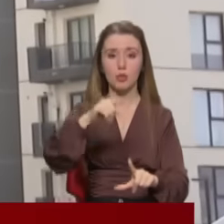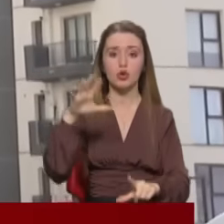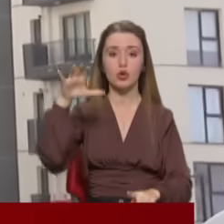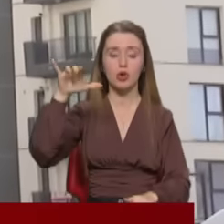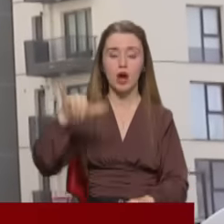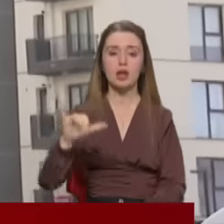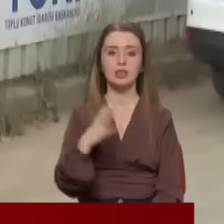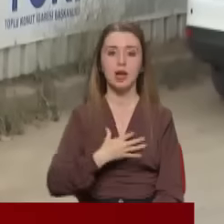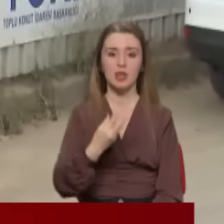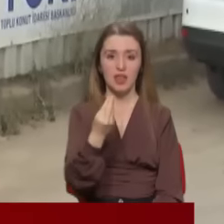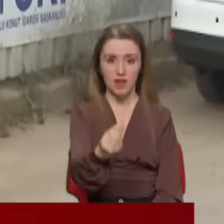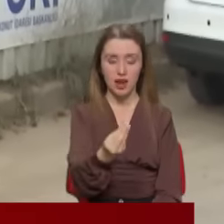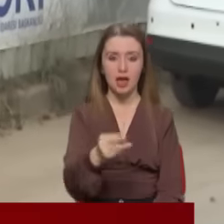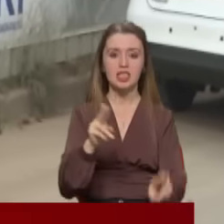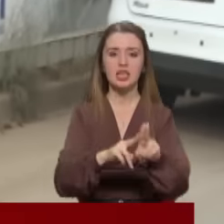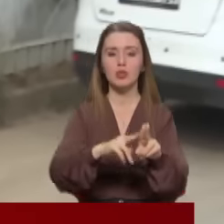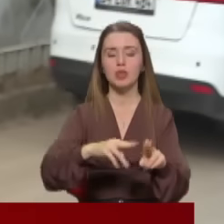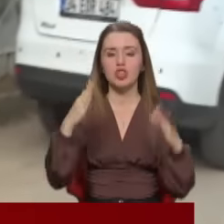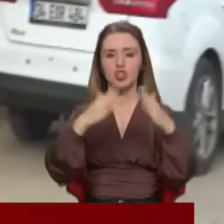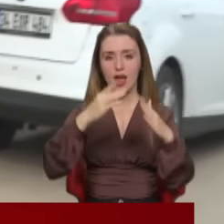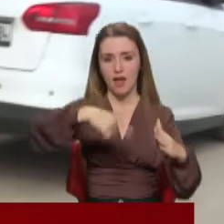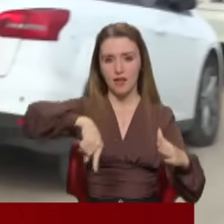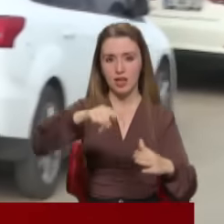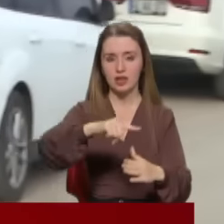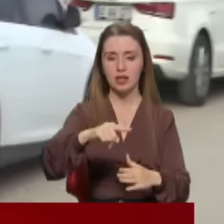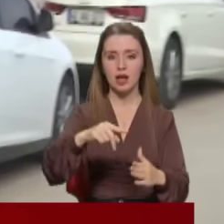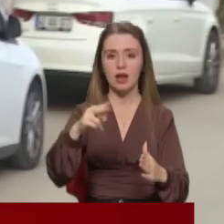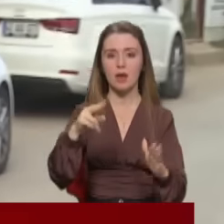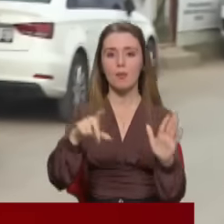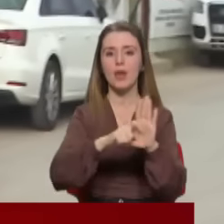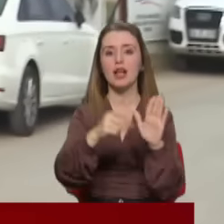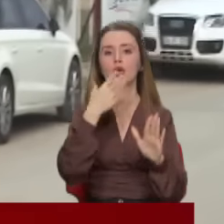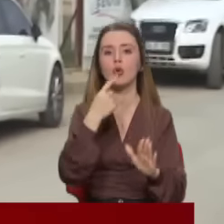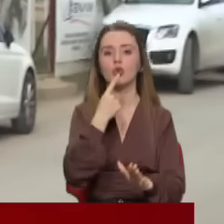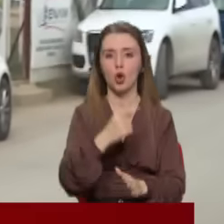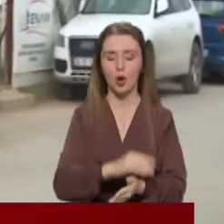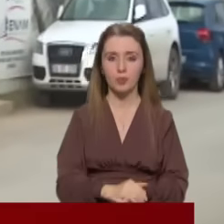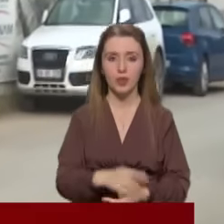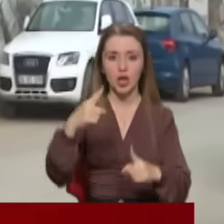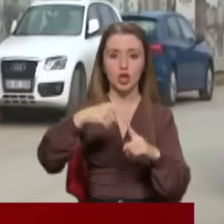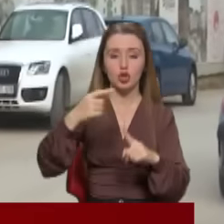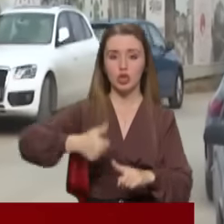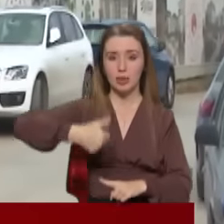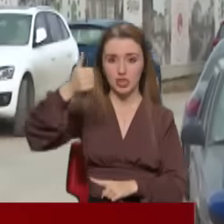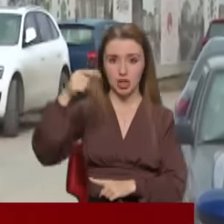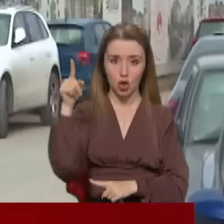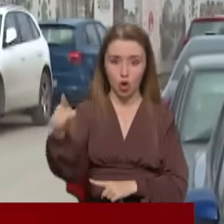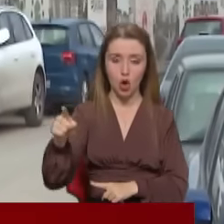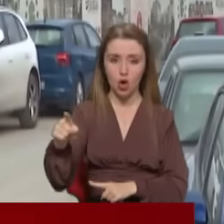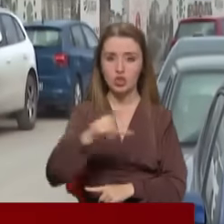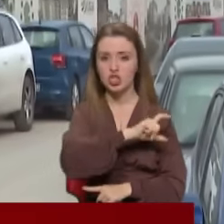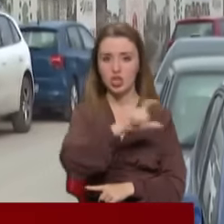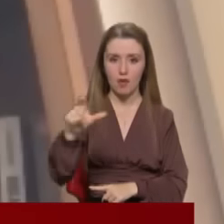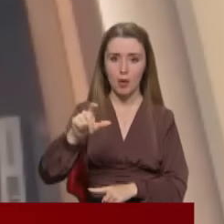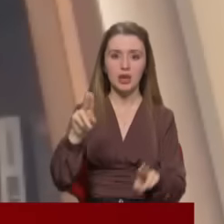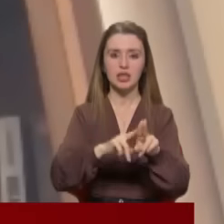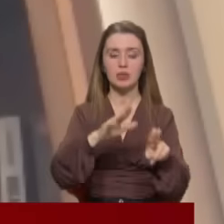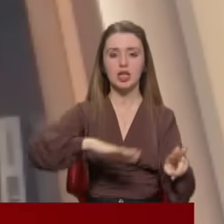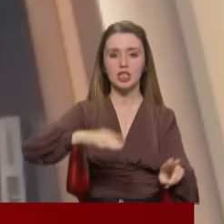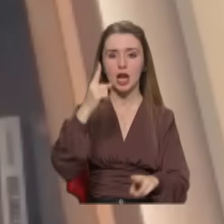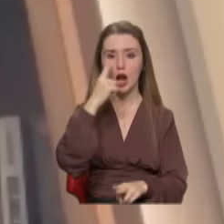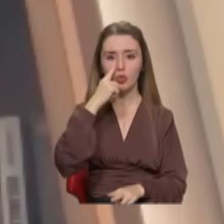sahiplerine teslim edilen Kiptaş konutlarının iskansız olduğunu iddia etti. TOKİ Başkanı Ömer Bulut'a yanıt Kiptaş